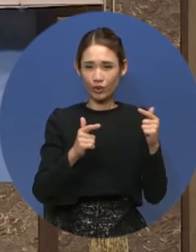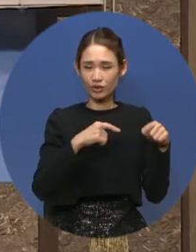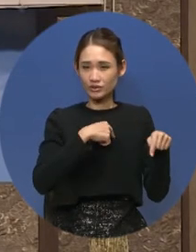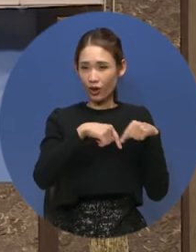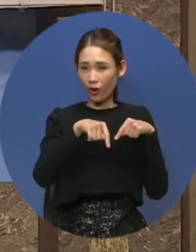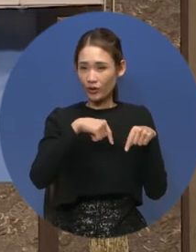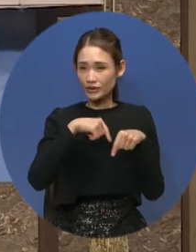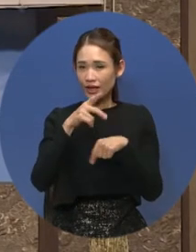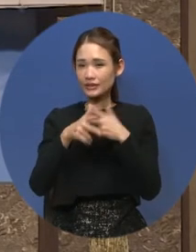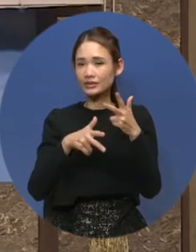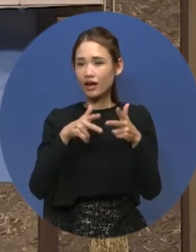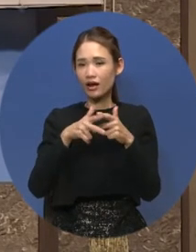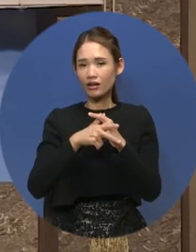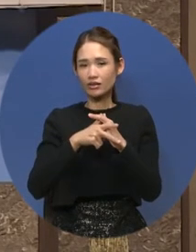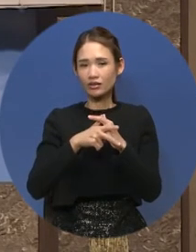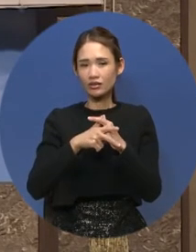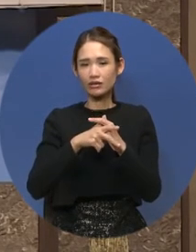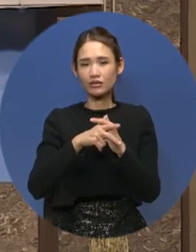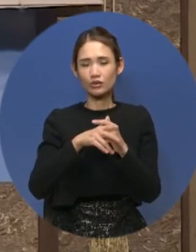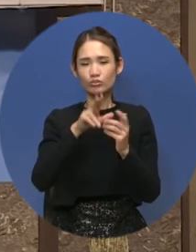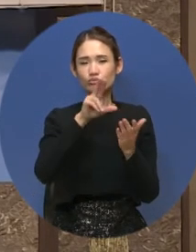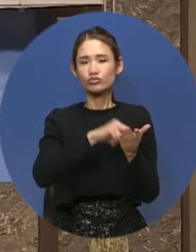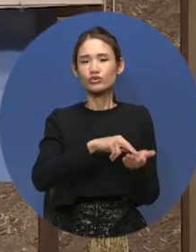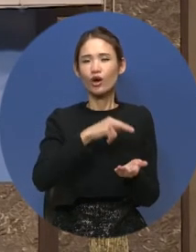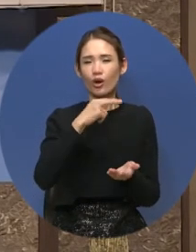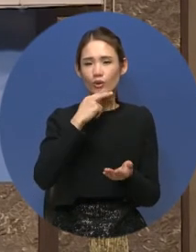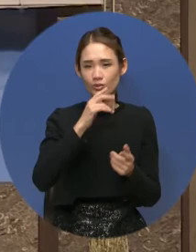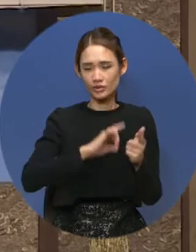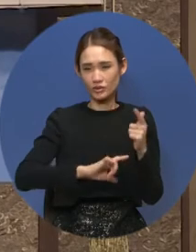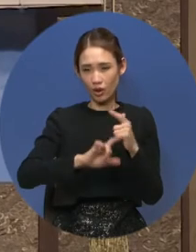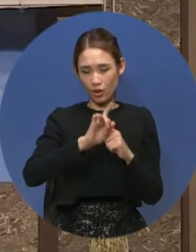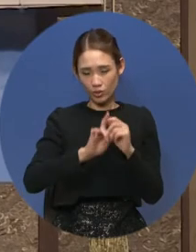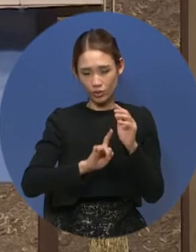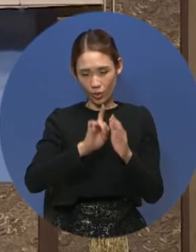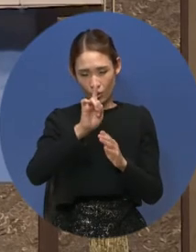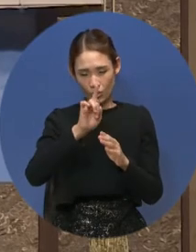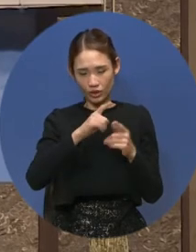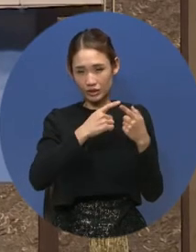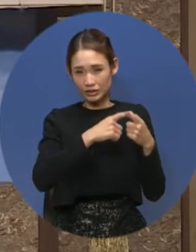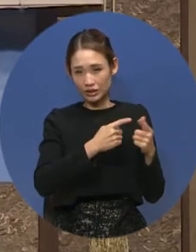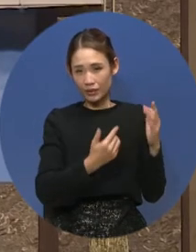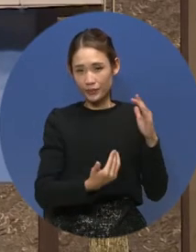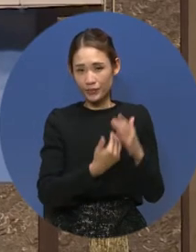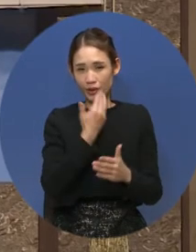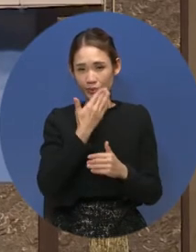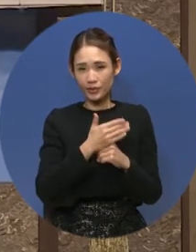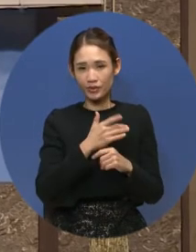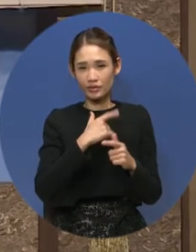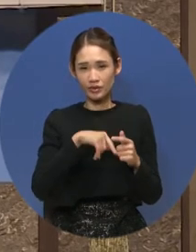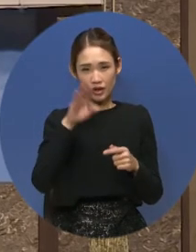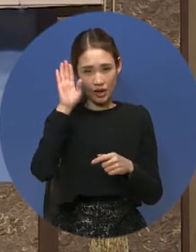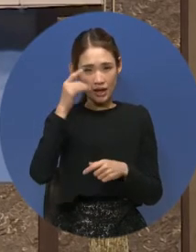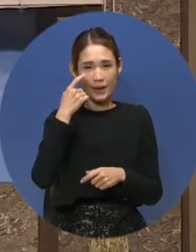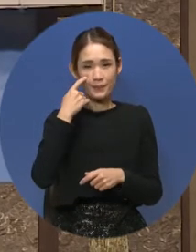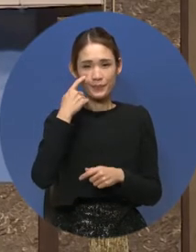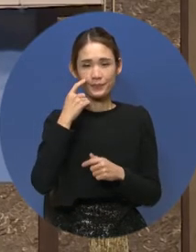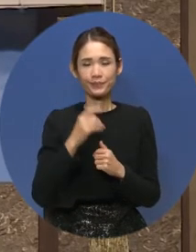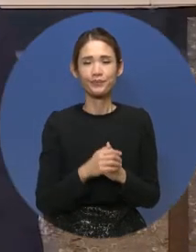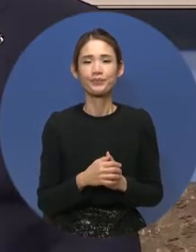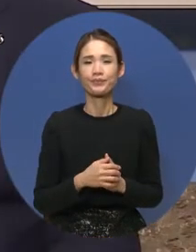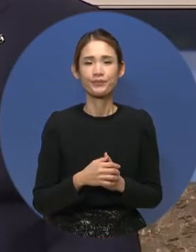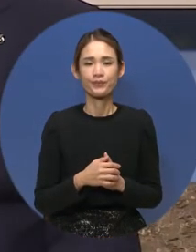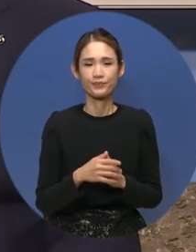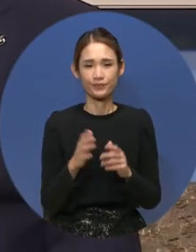정책 사업들이 차질 없이 구민들을 눈높이에서 진행이 될 수 있도록 더욱 챙겨가 나갔습니다. 네, 네. 그